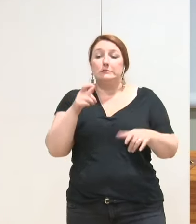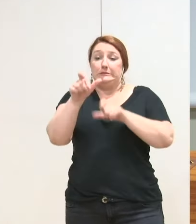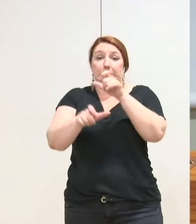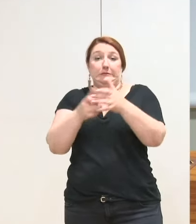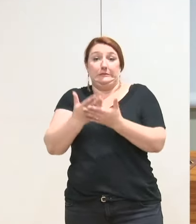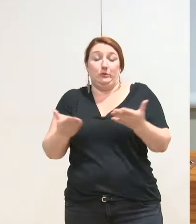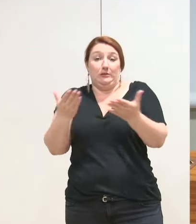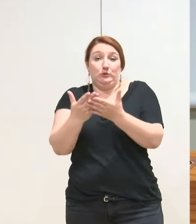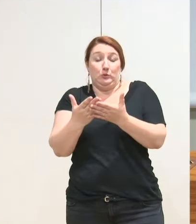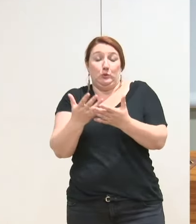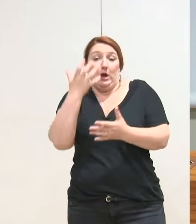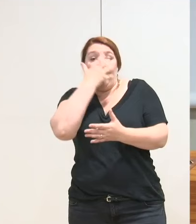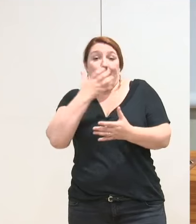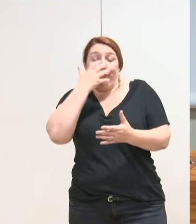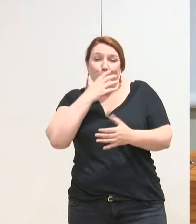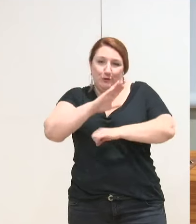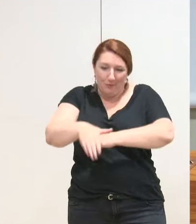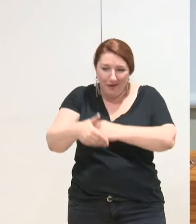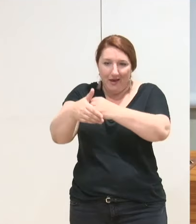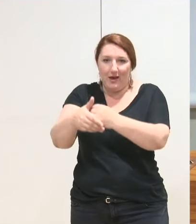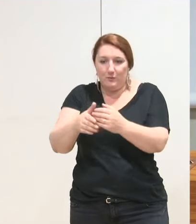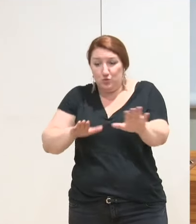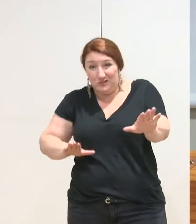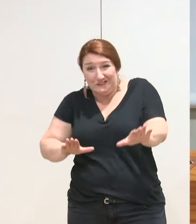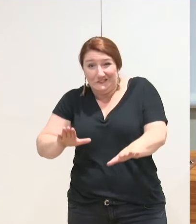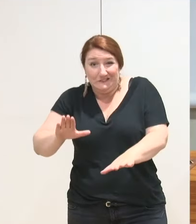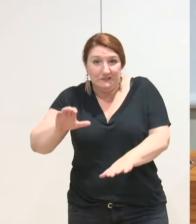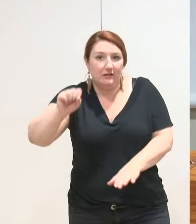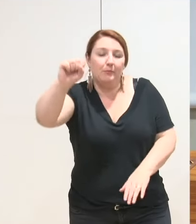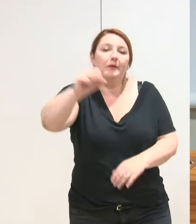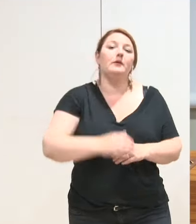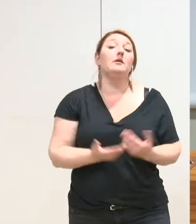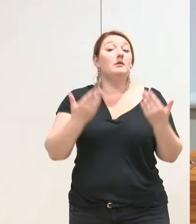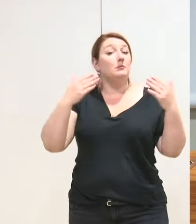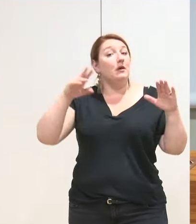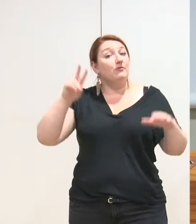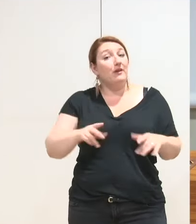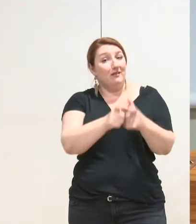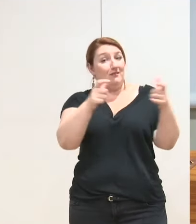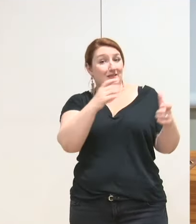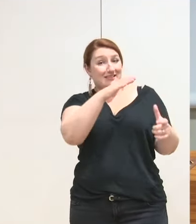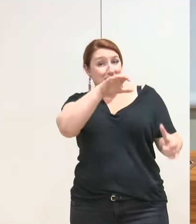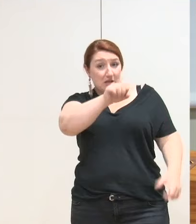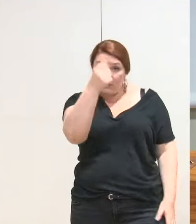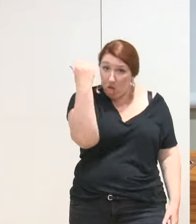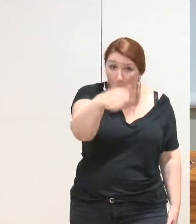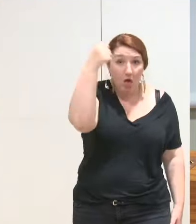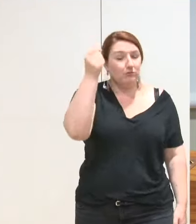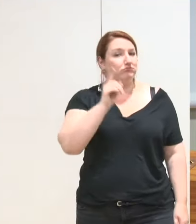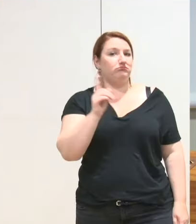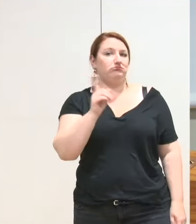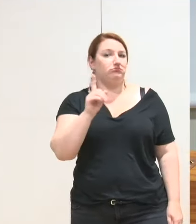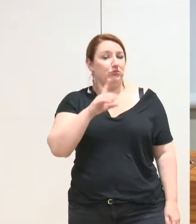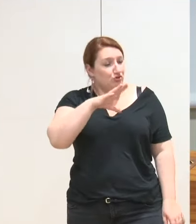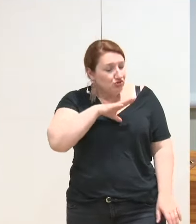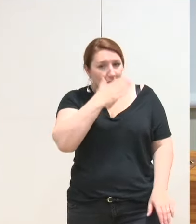situations auxquelles les Grenoblois sont sont confrontés mais et pour autant le CCS n'est pas le seul lieu n'est pas le seul levier où